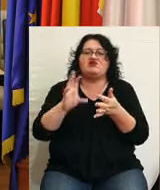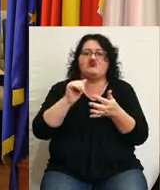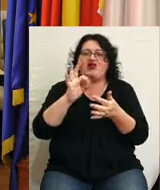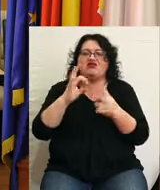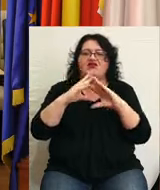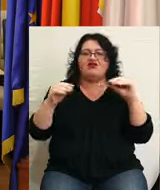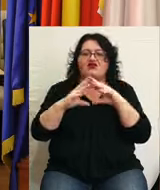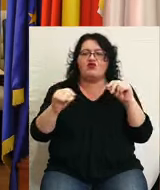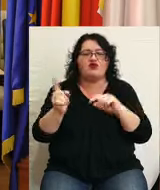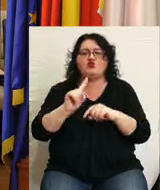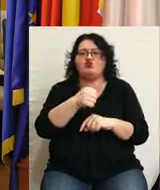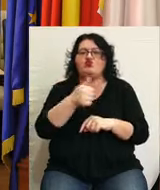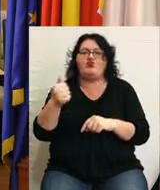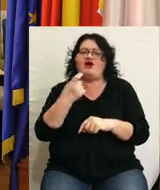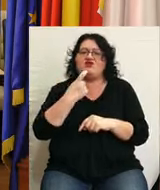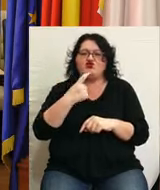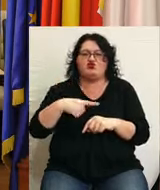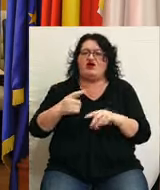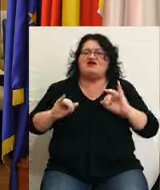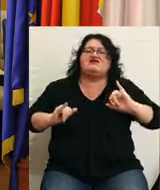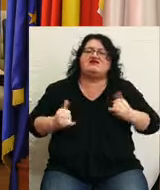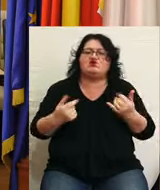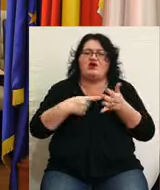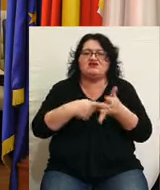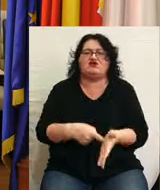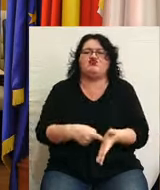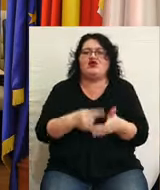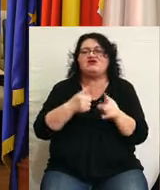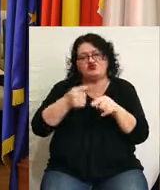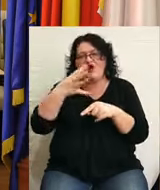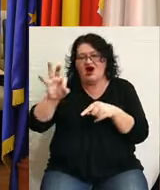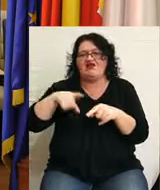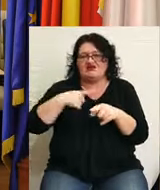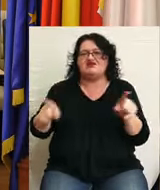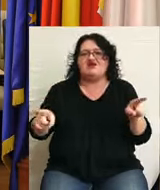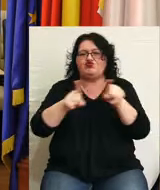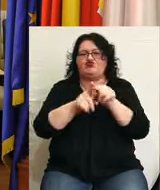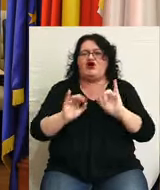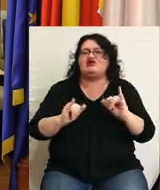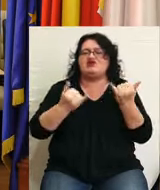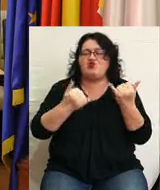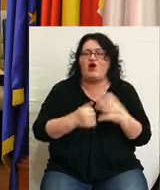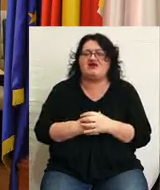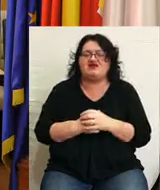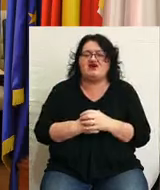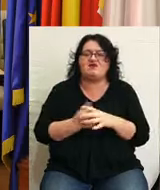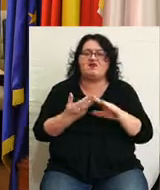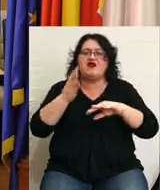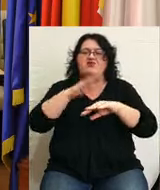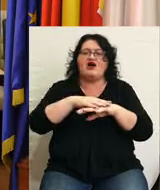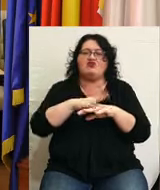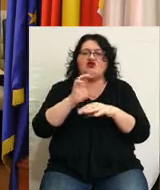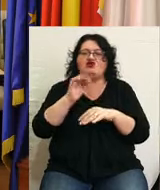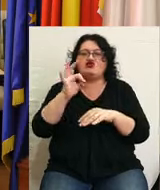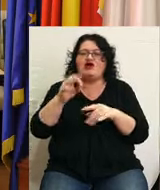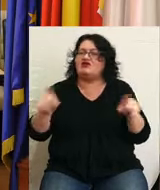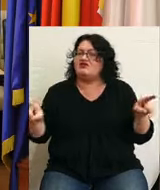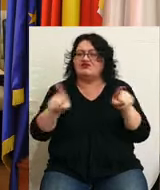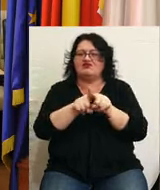amintesc că nu doar Timișoara este în situația aceasta, ci mai multe ceturi au